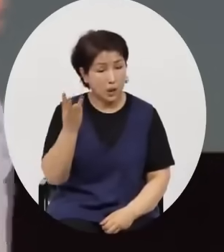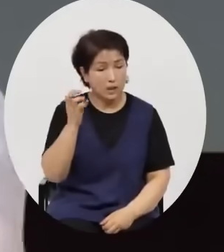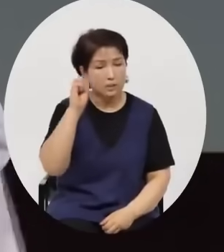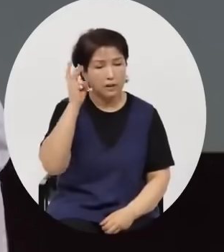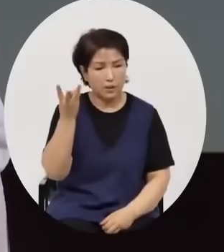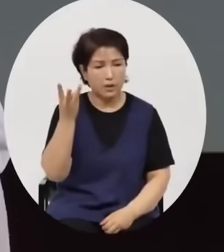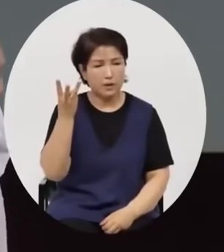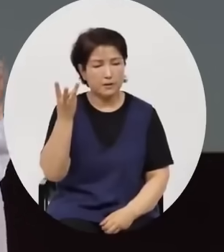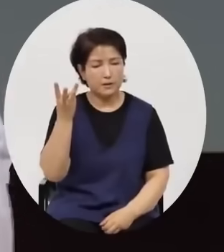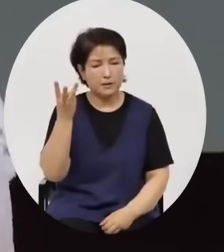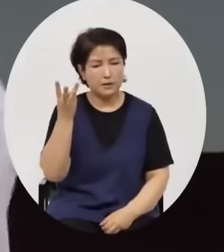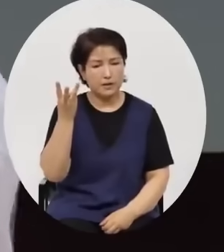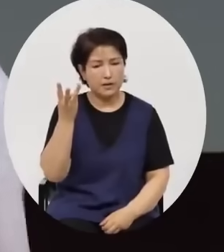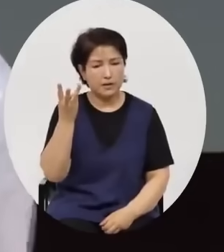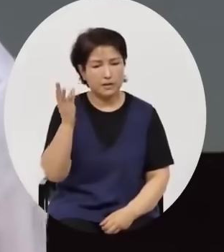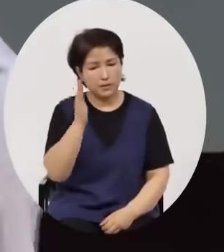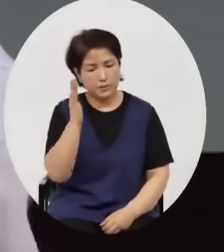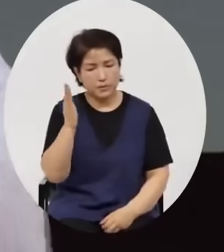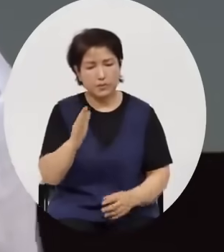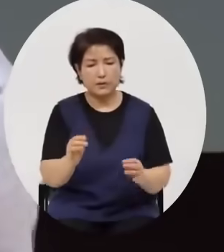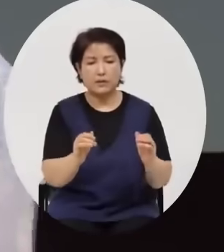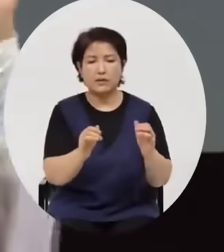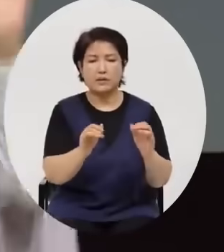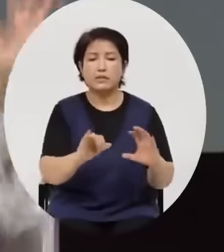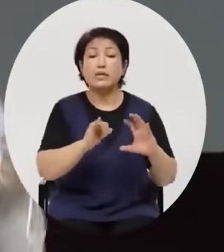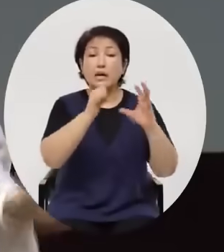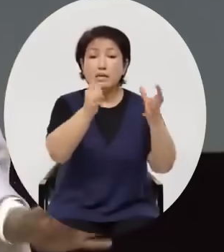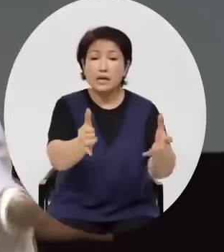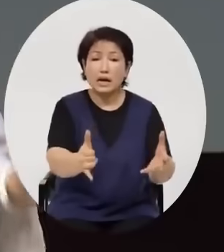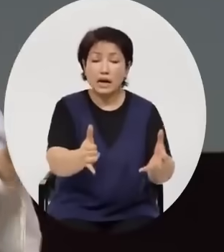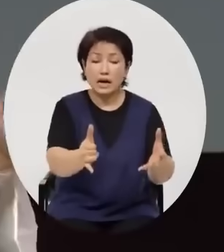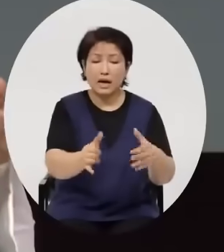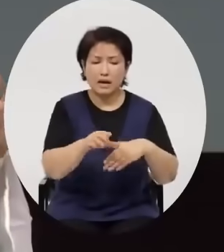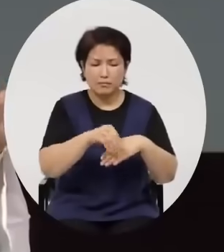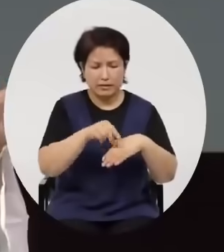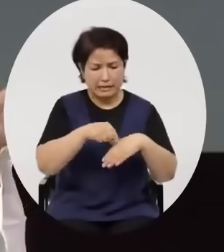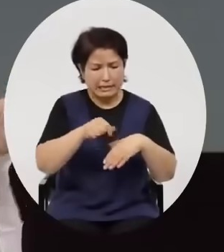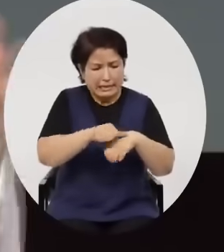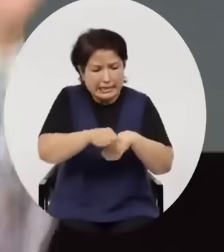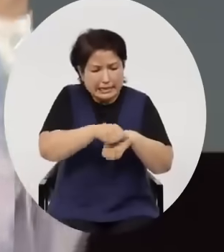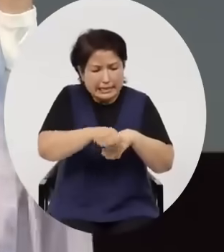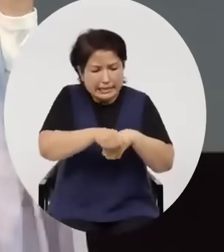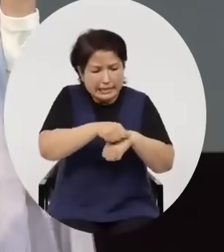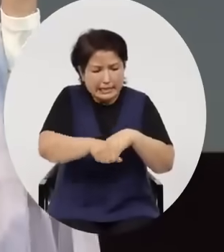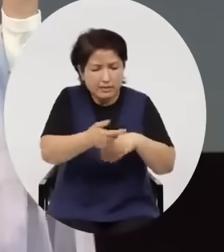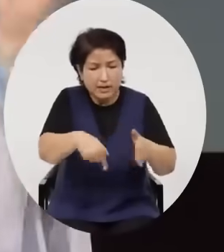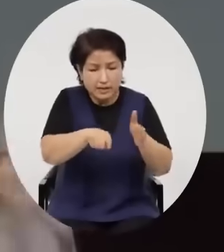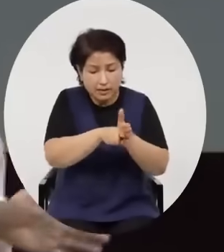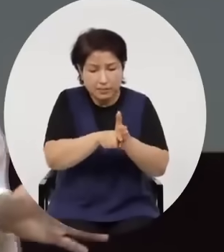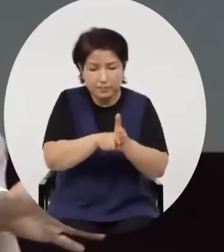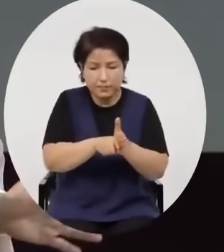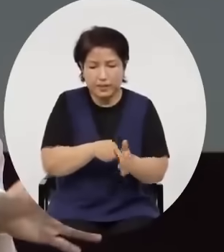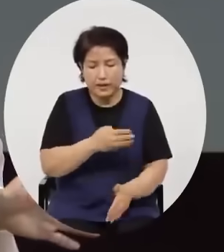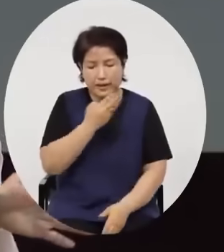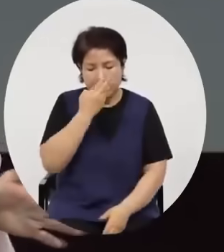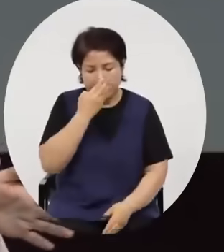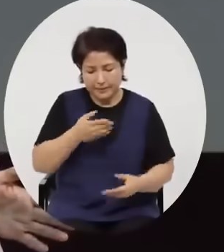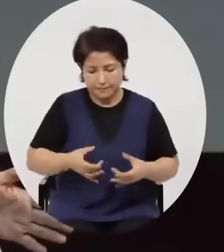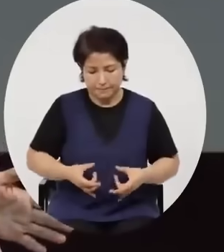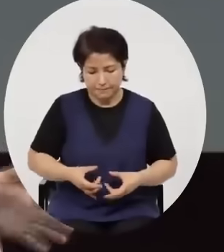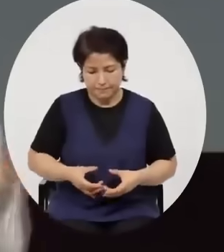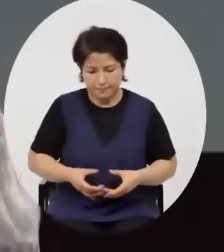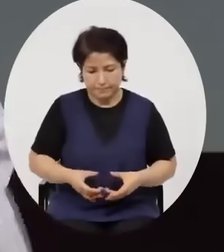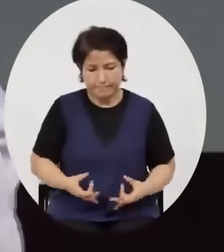3개월이죠. 한 철을 내가 이 세 속에 물든 걸 좀 빼려고 딱 이렇게 선방에 들어가려고